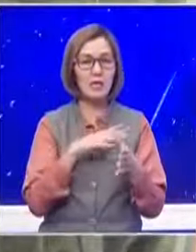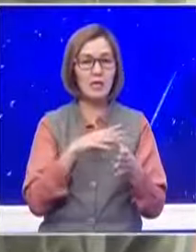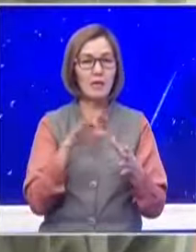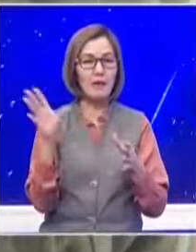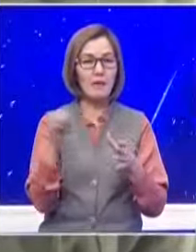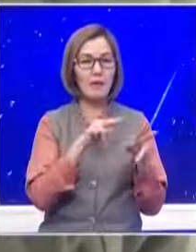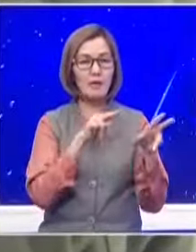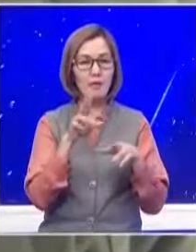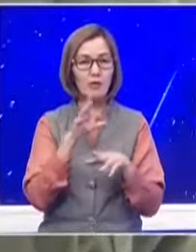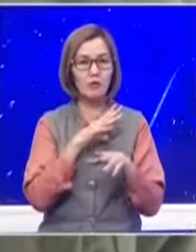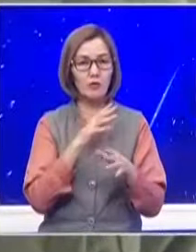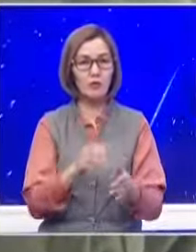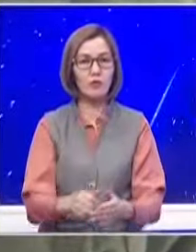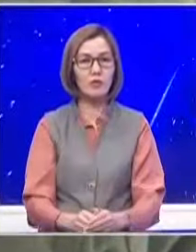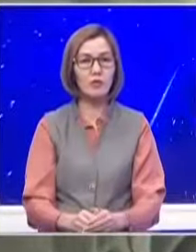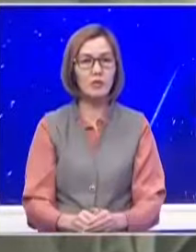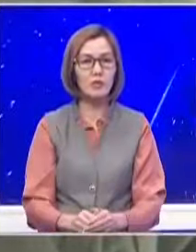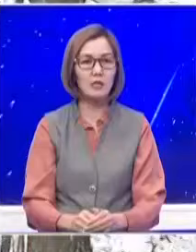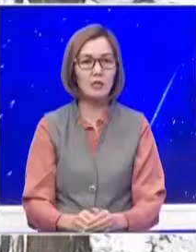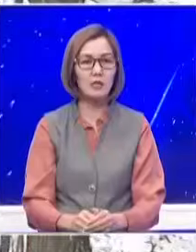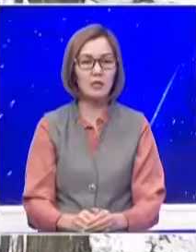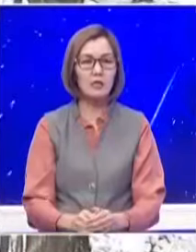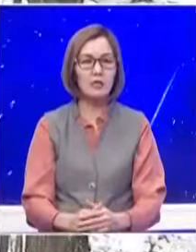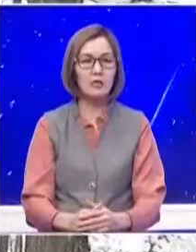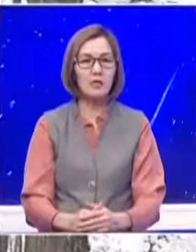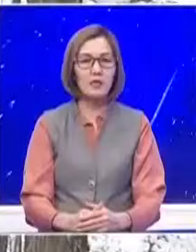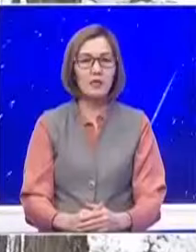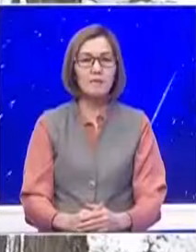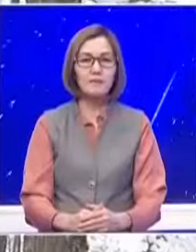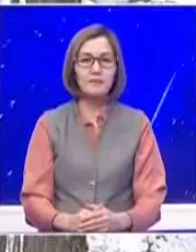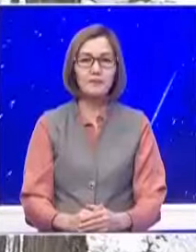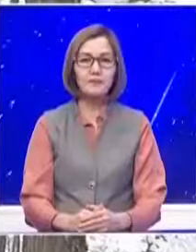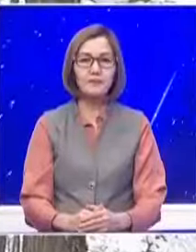бақылауда ұстап отыр. Елдана Серікбайқызы, Самат Оразалинов, Жетісу телеарнасы.